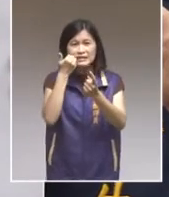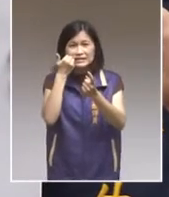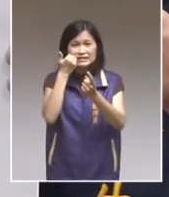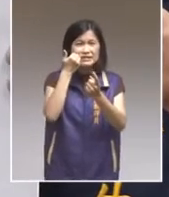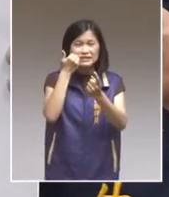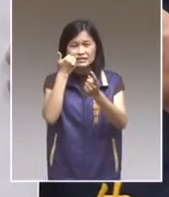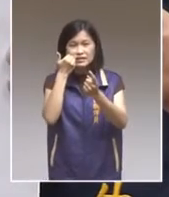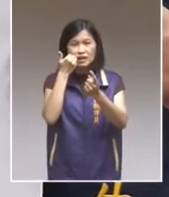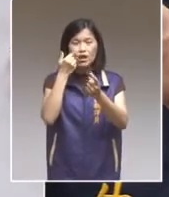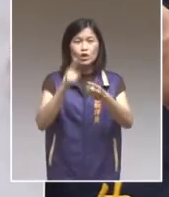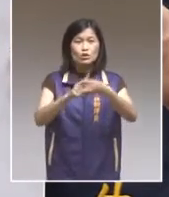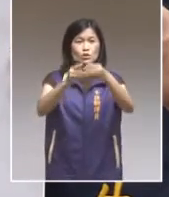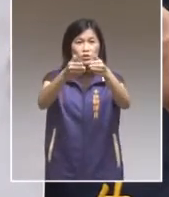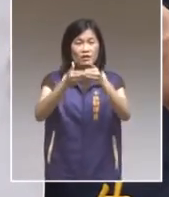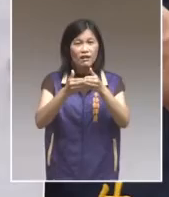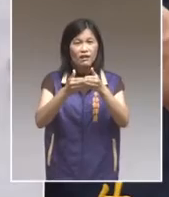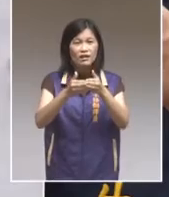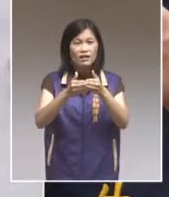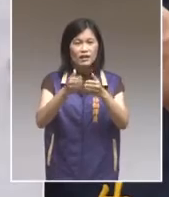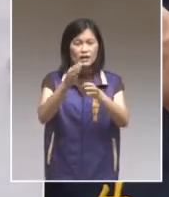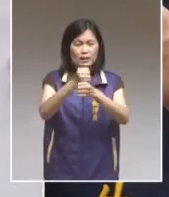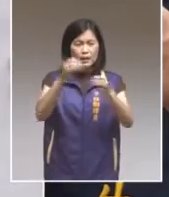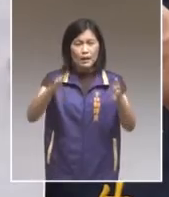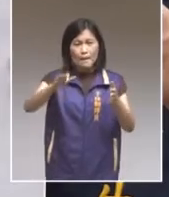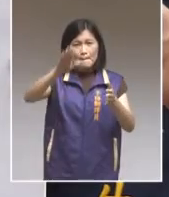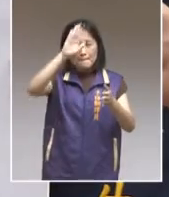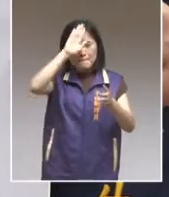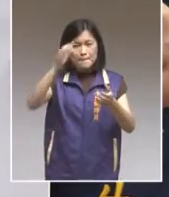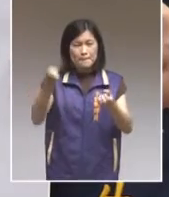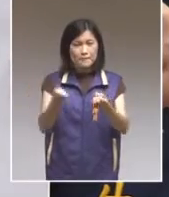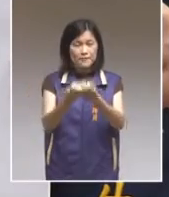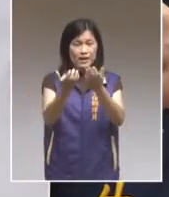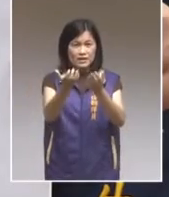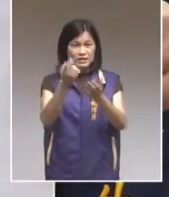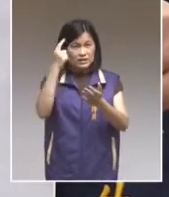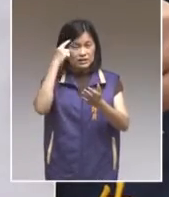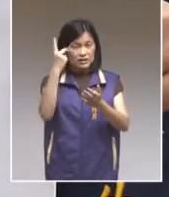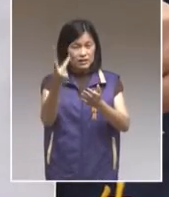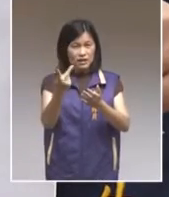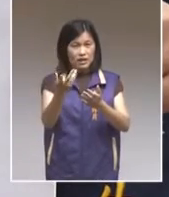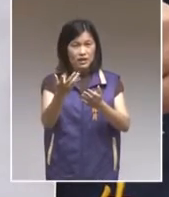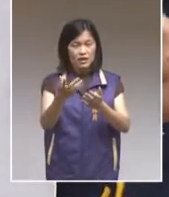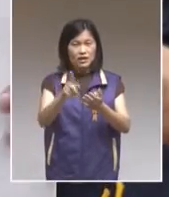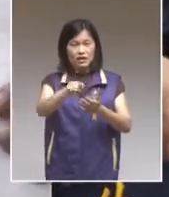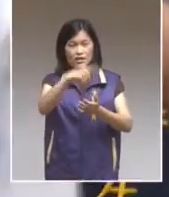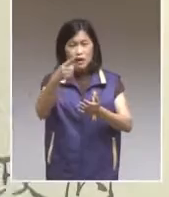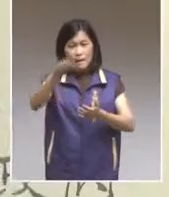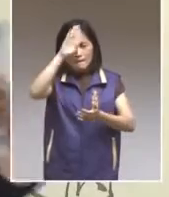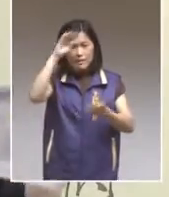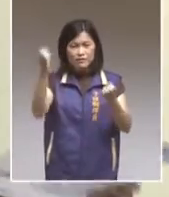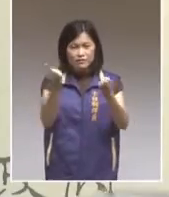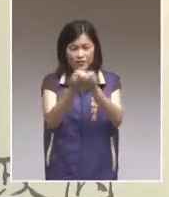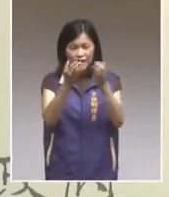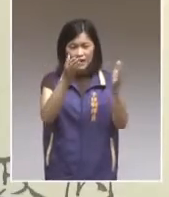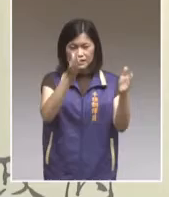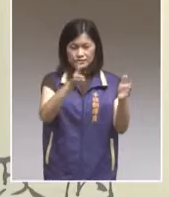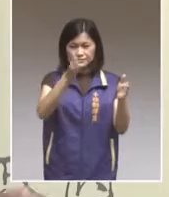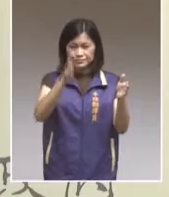者主要有期间是发病前两日跟发病日到确诊日的这个时间点。